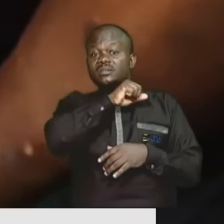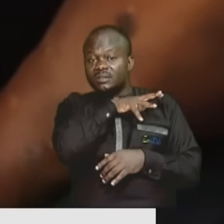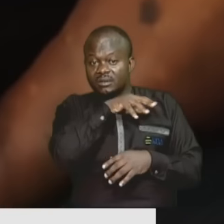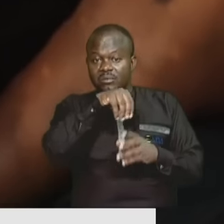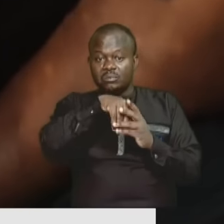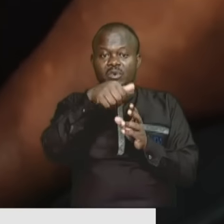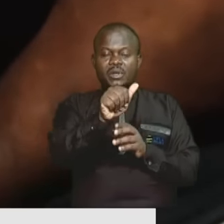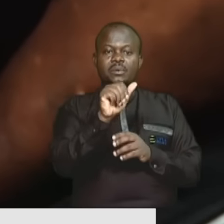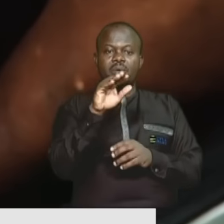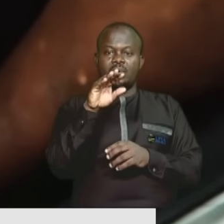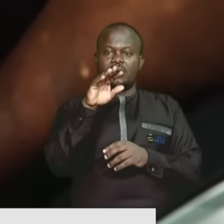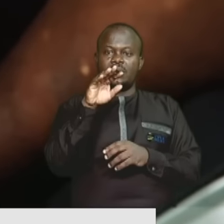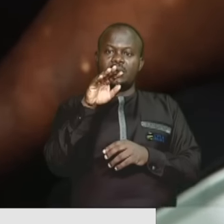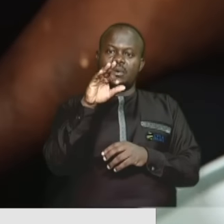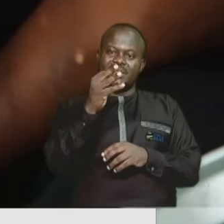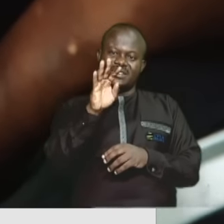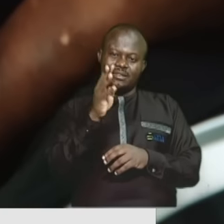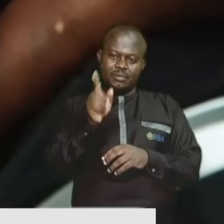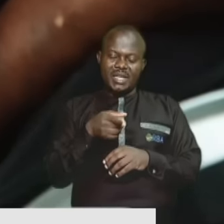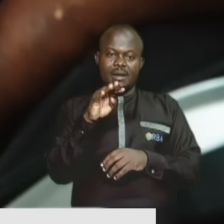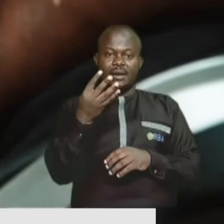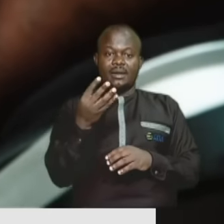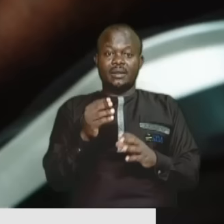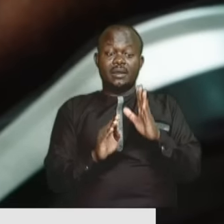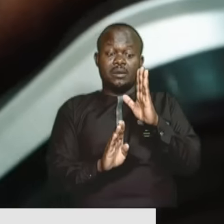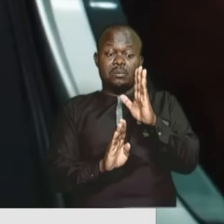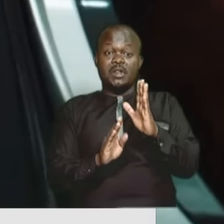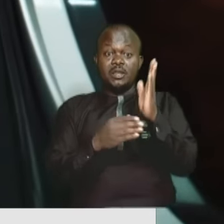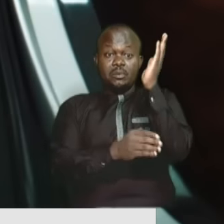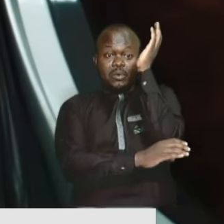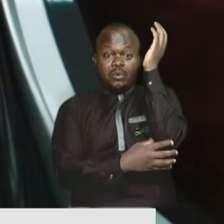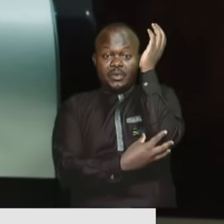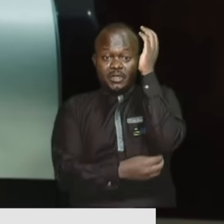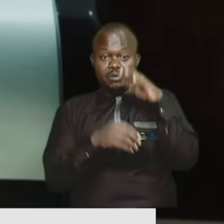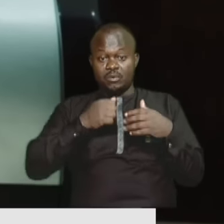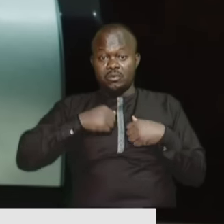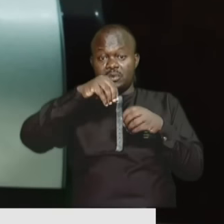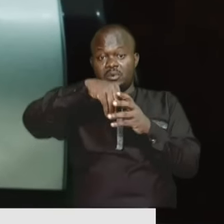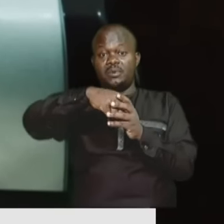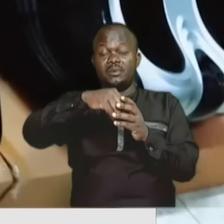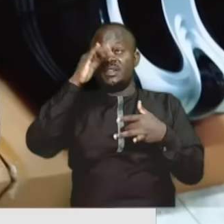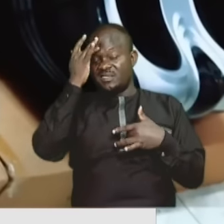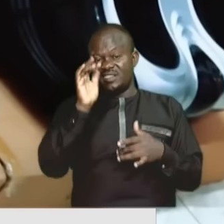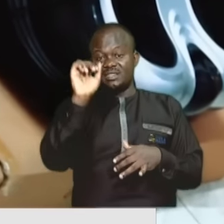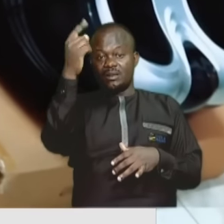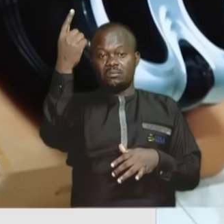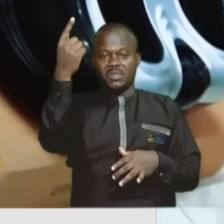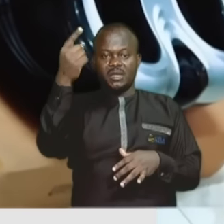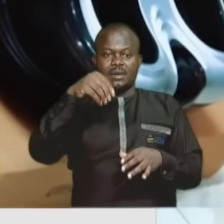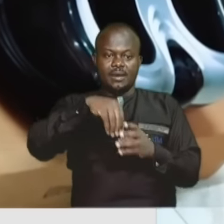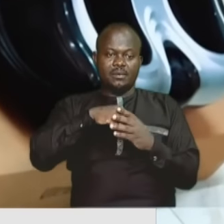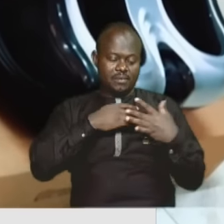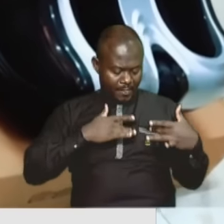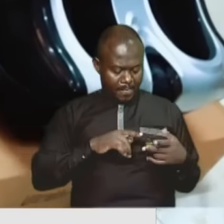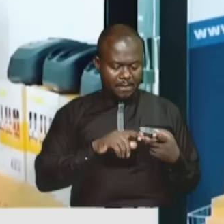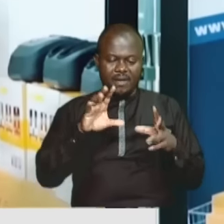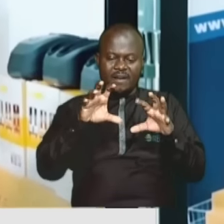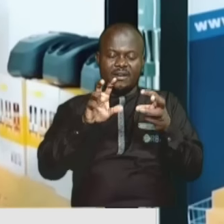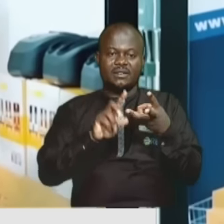bo 3/4 nabo mu bihugu biri mu nzira y'amajyambere n'u Rwanda rurimo. Indwara ziza ku isonga mu guhitana abantu rero harimo umutima,